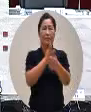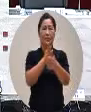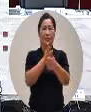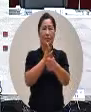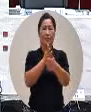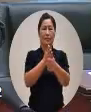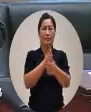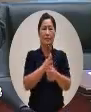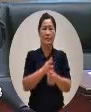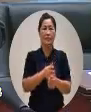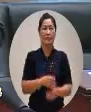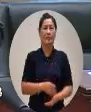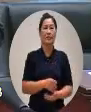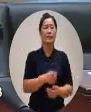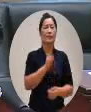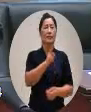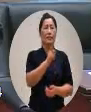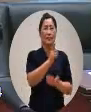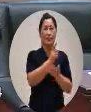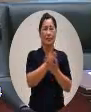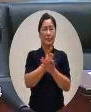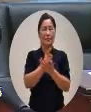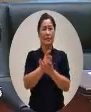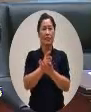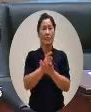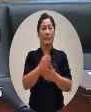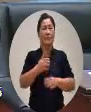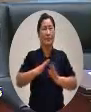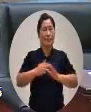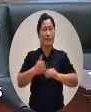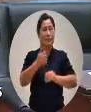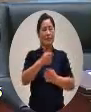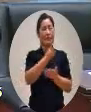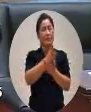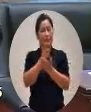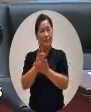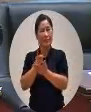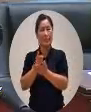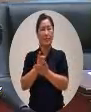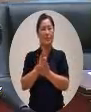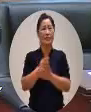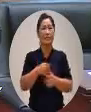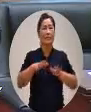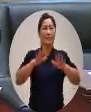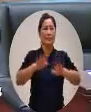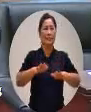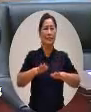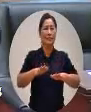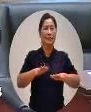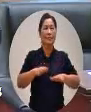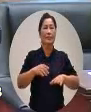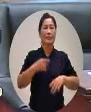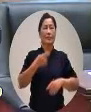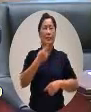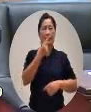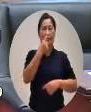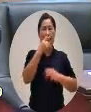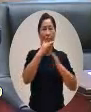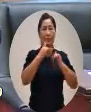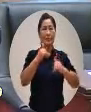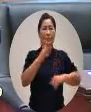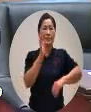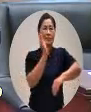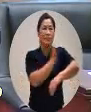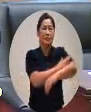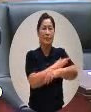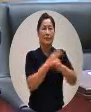主席、副議長、市長、各位局處長今天有我們贊贏